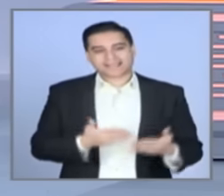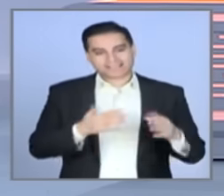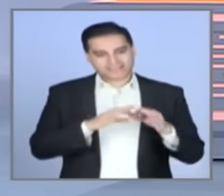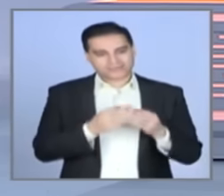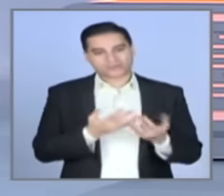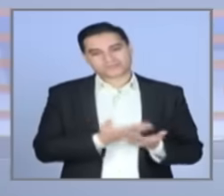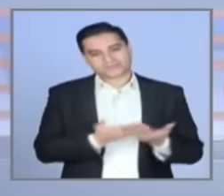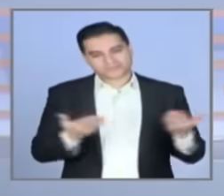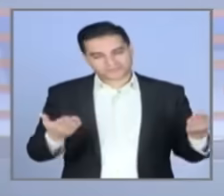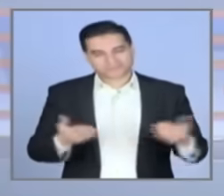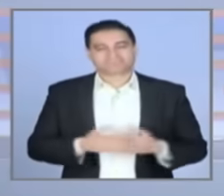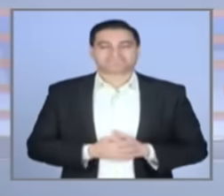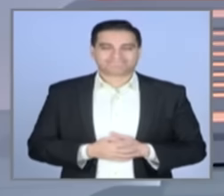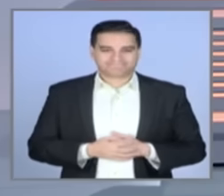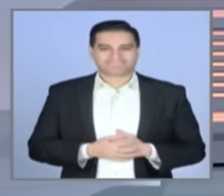لك.